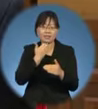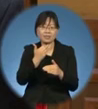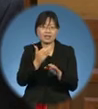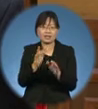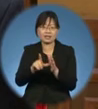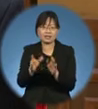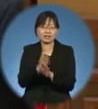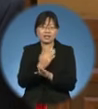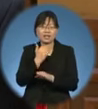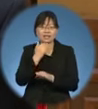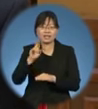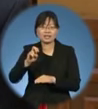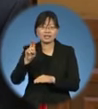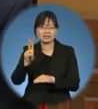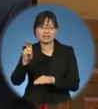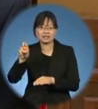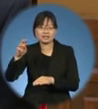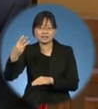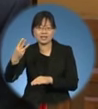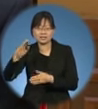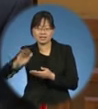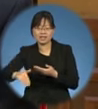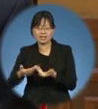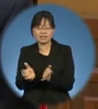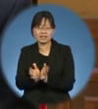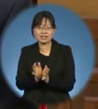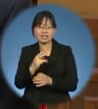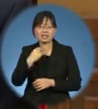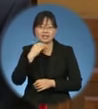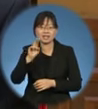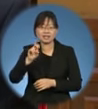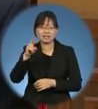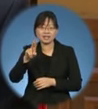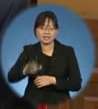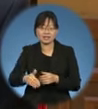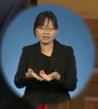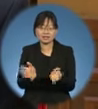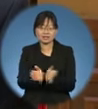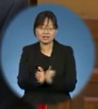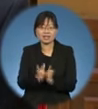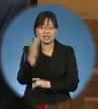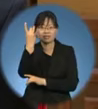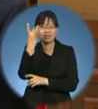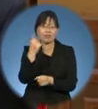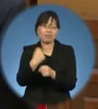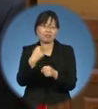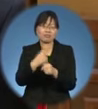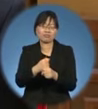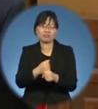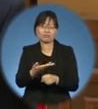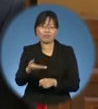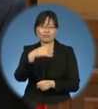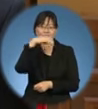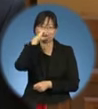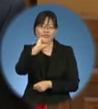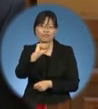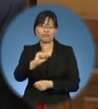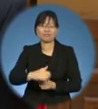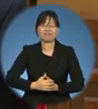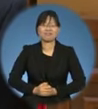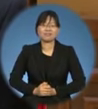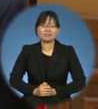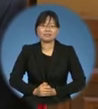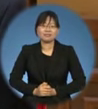18세에서부터 23세 이하 팀이라든가 22세 이하 팀을 기본적으로 좀 만들어줬으면 하는 게